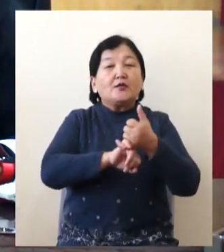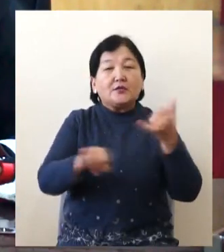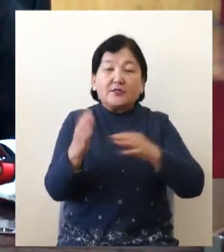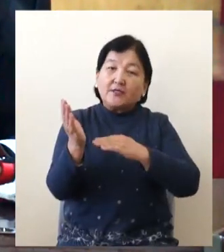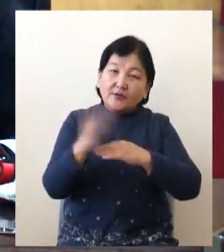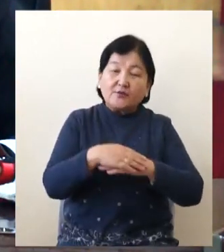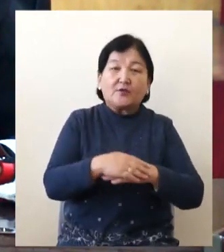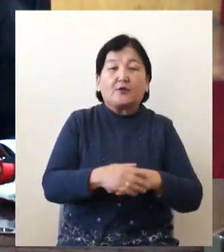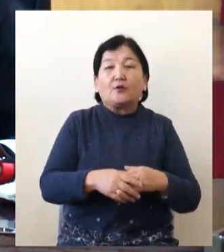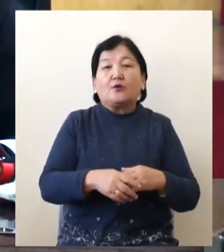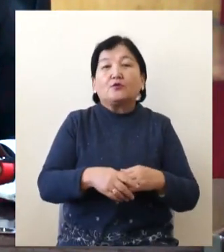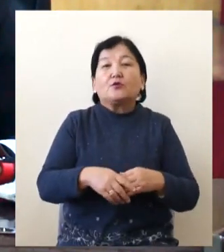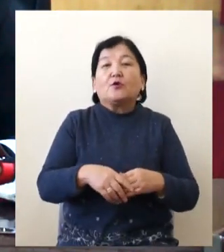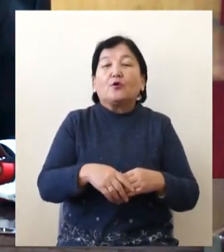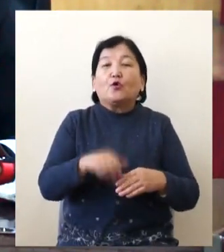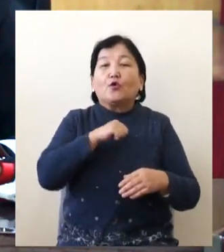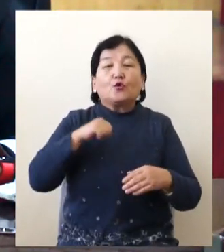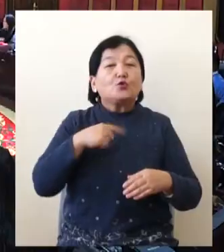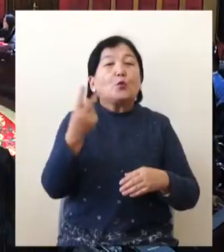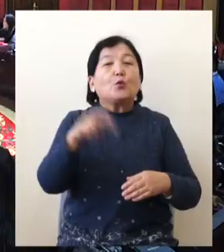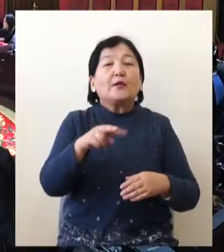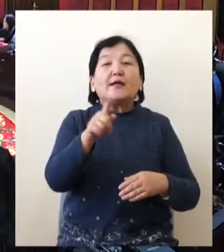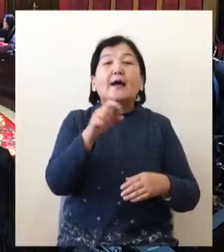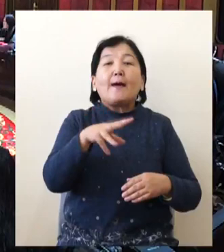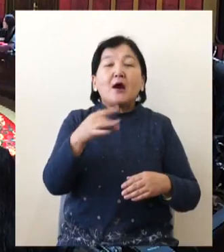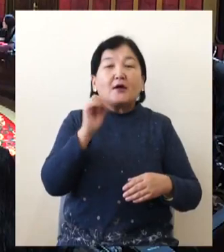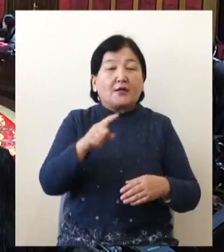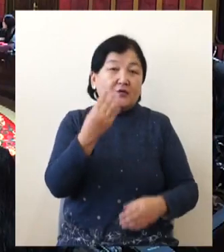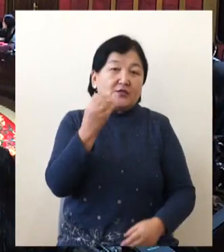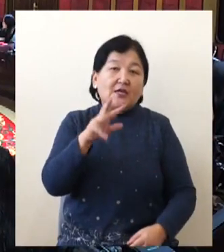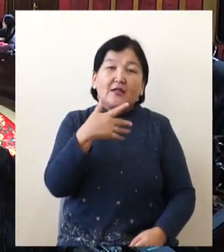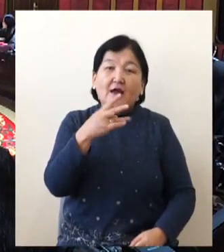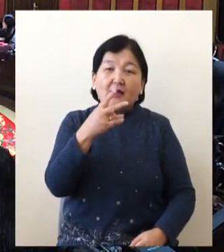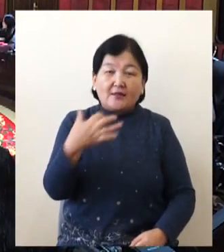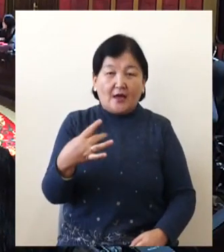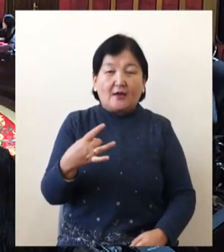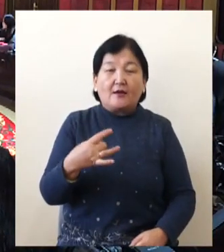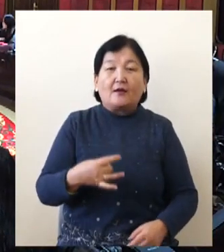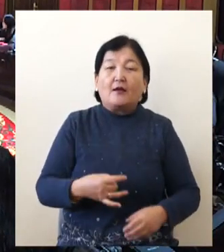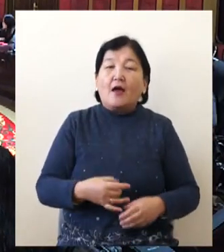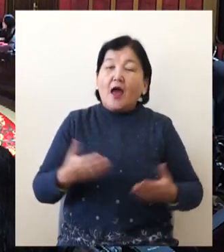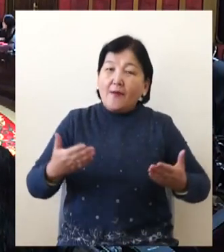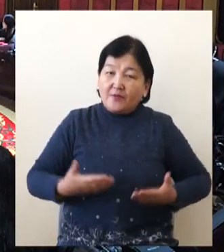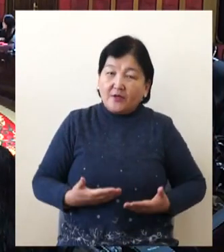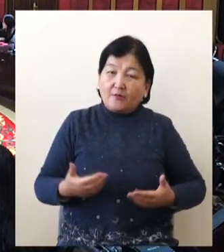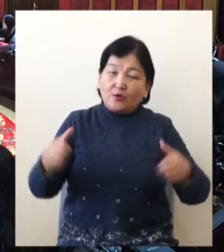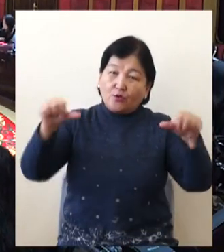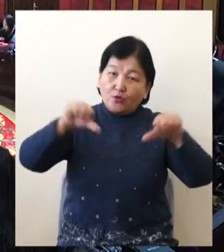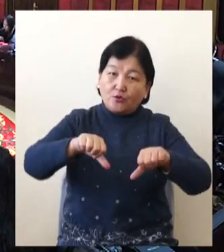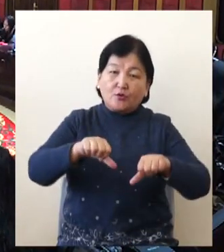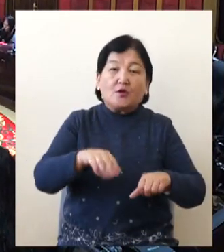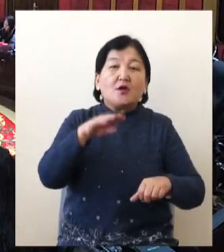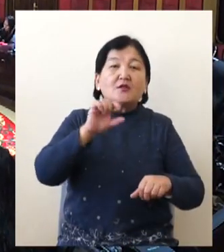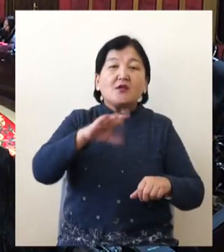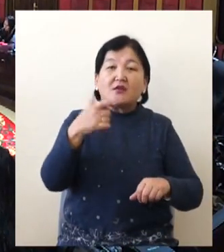өтлөх, эсвэл өөрөөс үл хамаарах бусад шалтгаанаар амь зуулгахгүй болох нөхцөлд